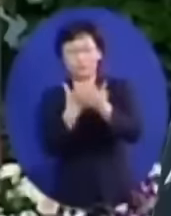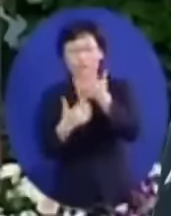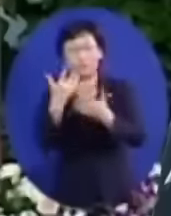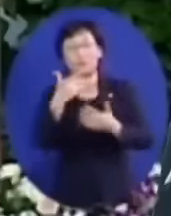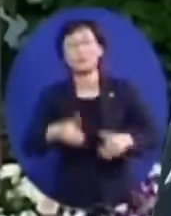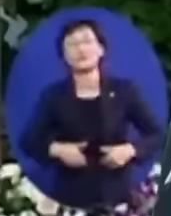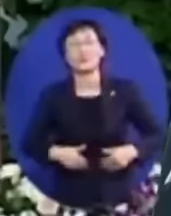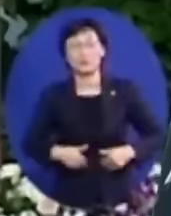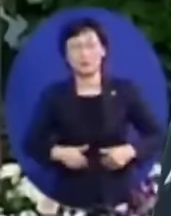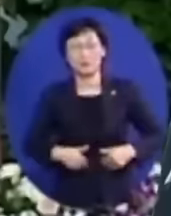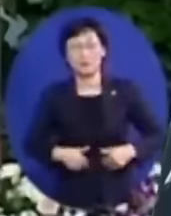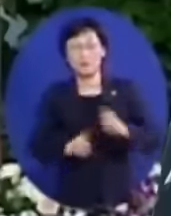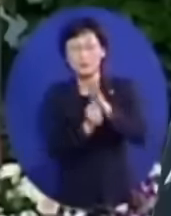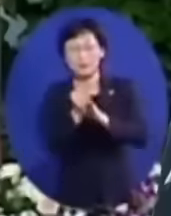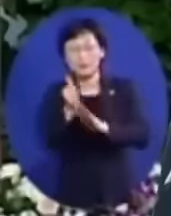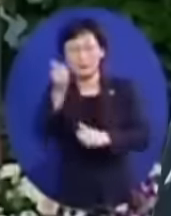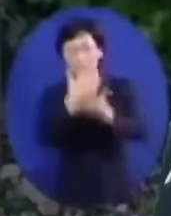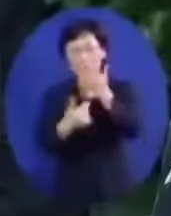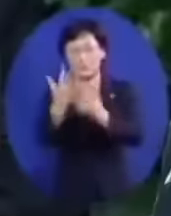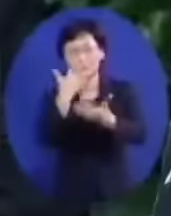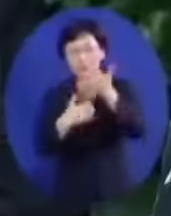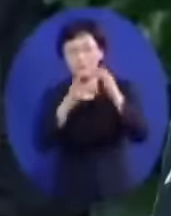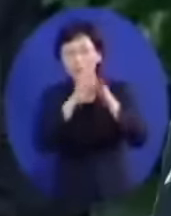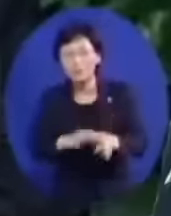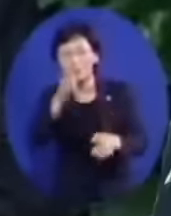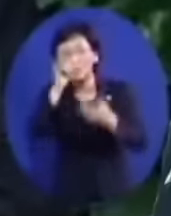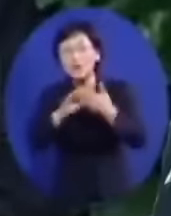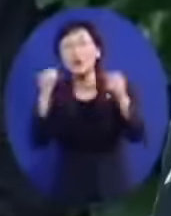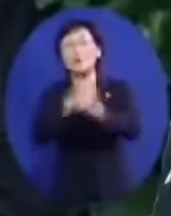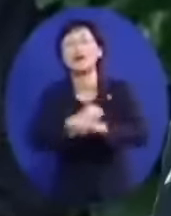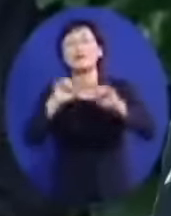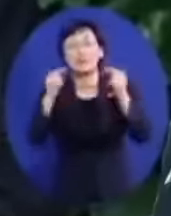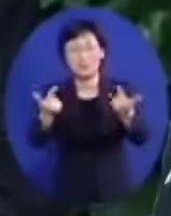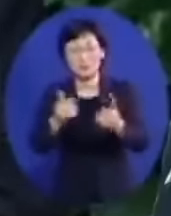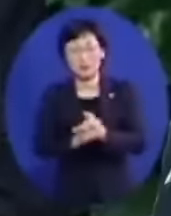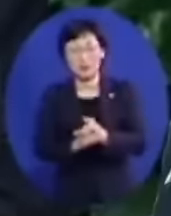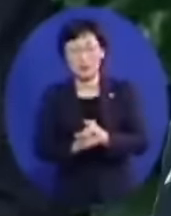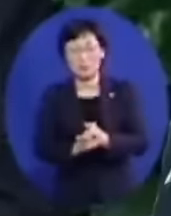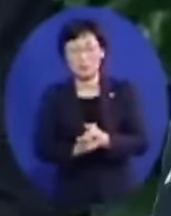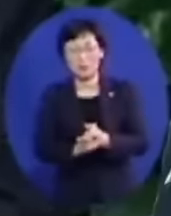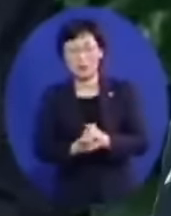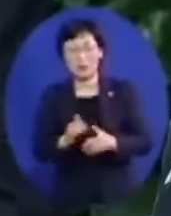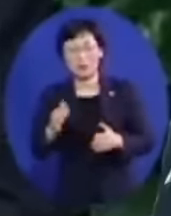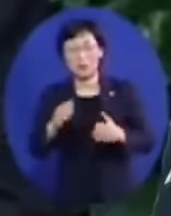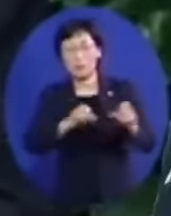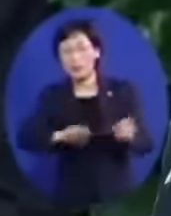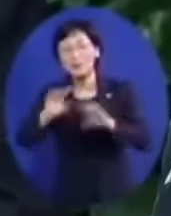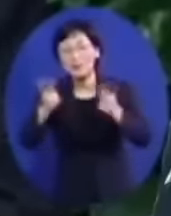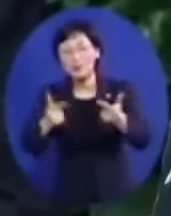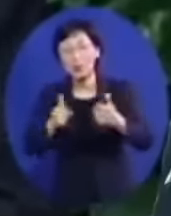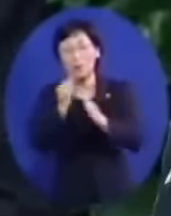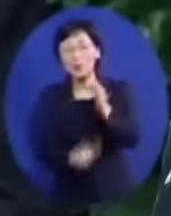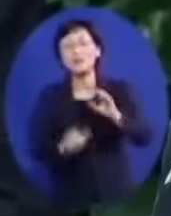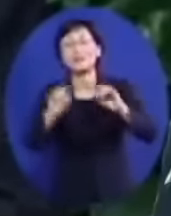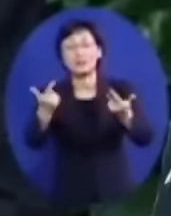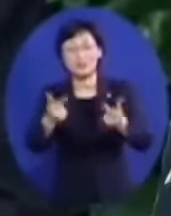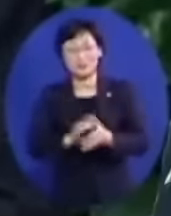것입니다. 희망의 불꽃이 타고 있는 이상 우리는 망하지 않습니다. 버림받지 않습니다. 패배하지 않습니다.